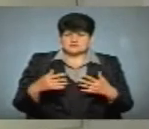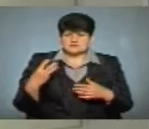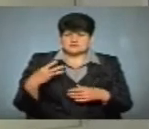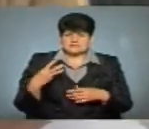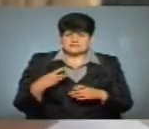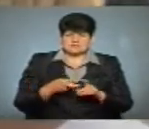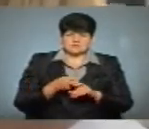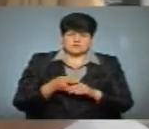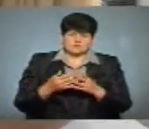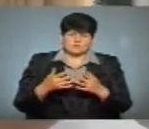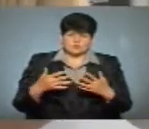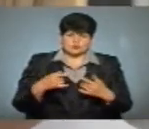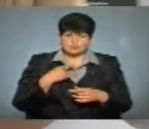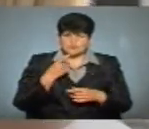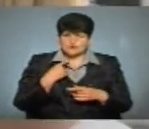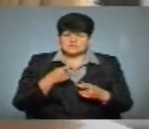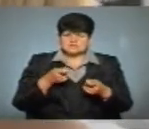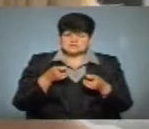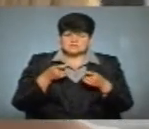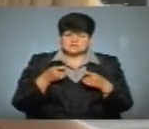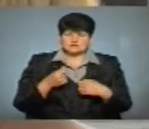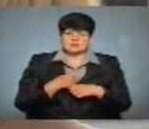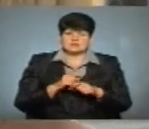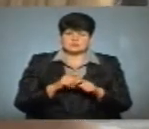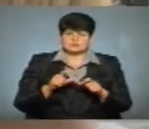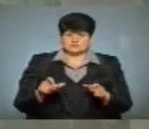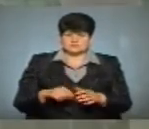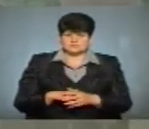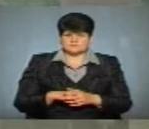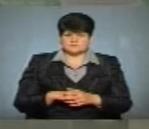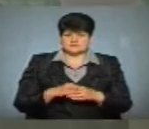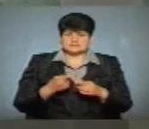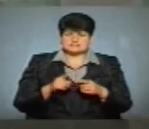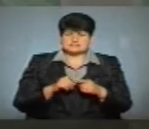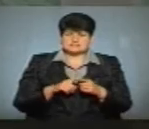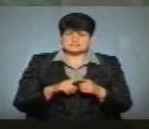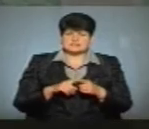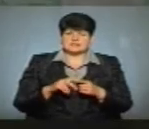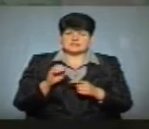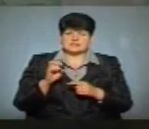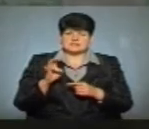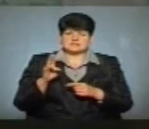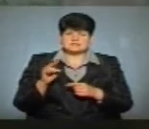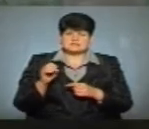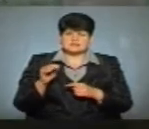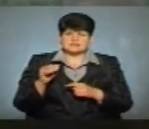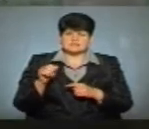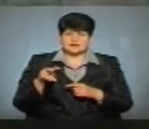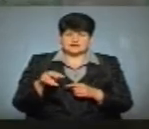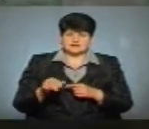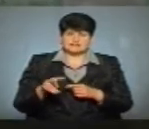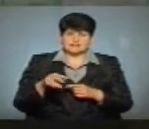хвороб, каже завідувачка паразитологічної лабораторії Олена Авсюкевич. Це і кліщовий вірусний енцефаліт, це і хвороба